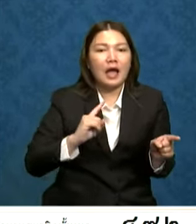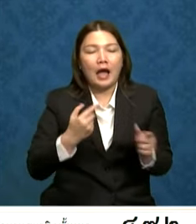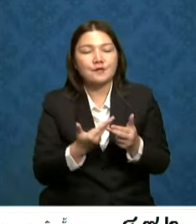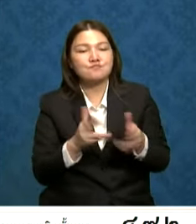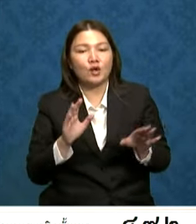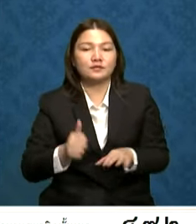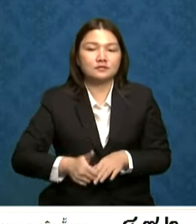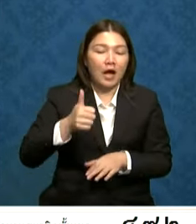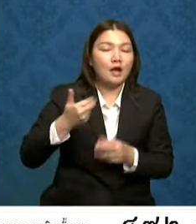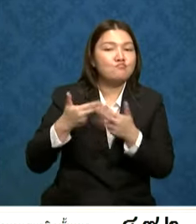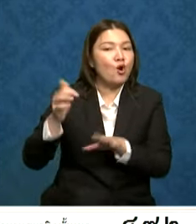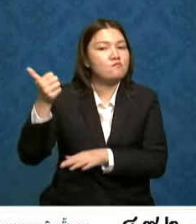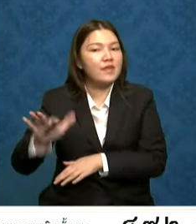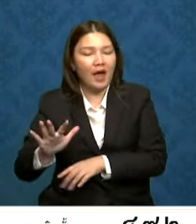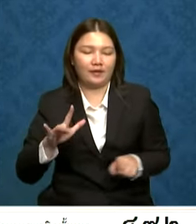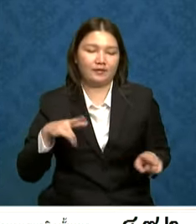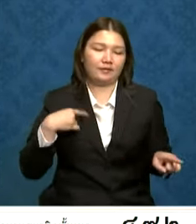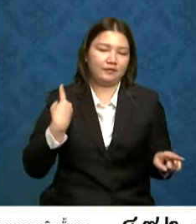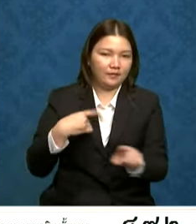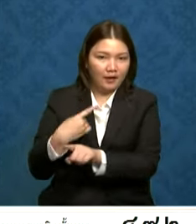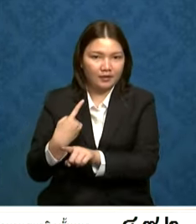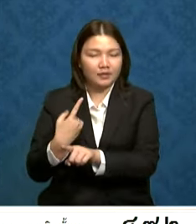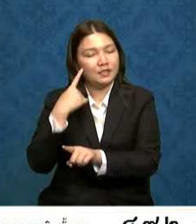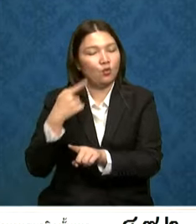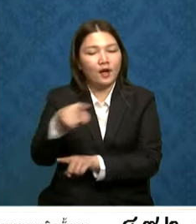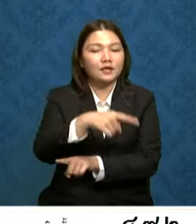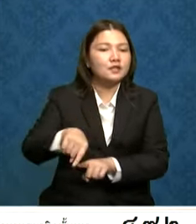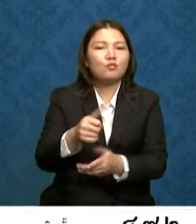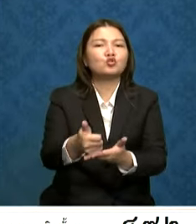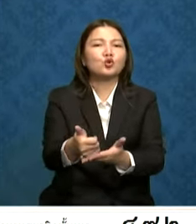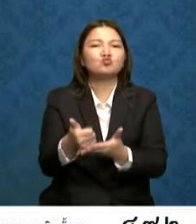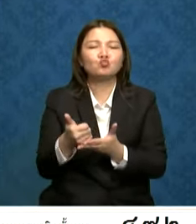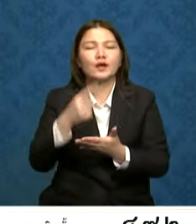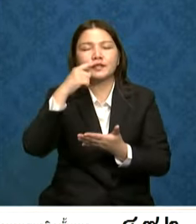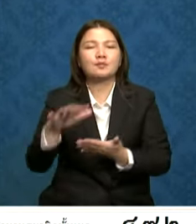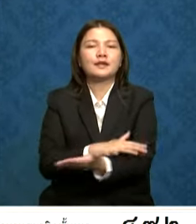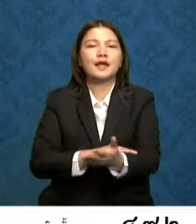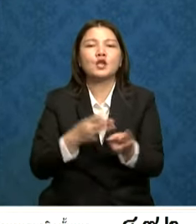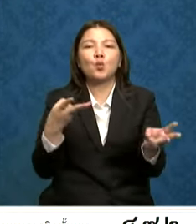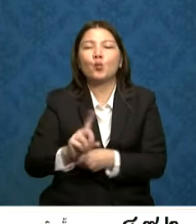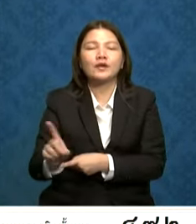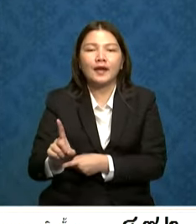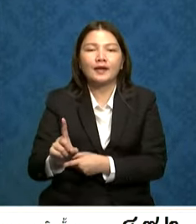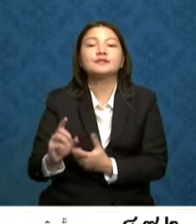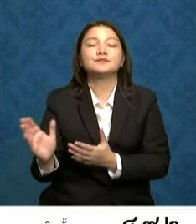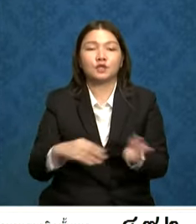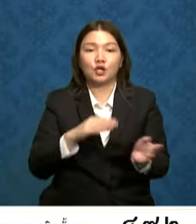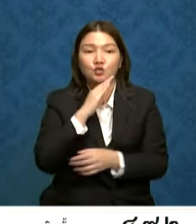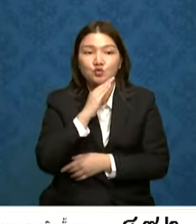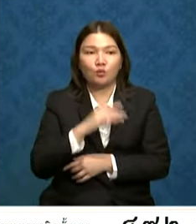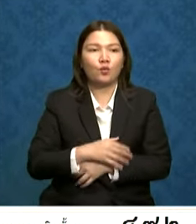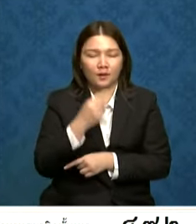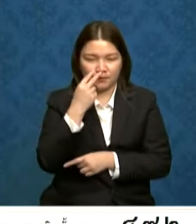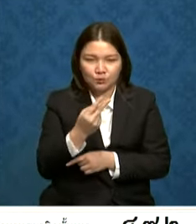ทางอย่างไรที่จะเป็นประโยชน์ต่อประเทศชาติโดยรวมและหากเป็นความเห็นที่ยังหาข้อ